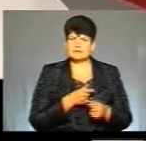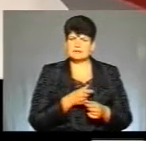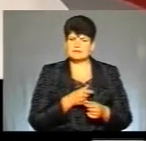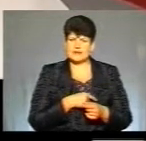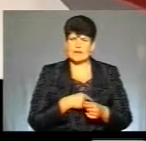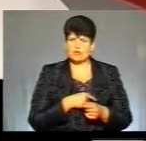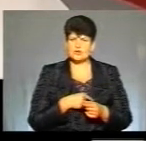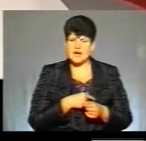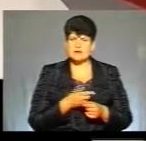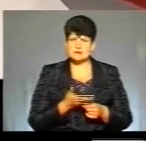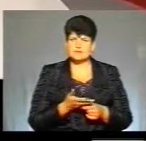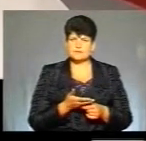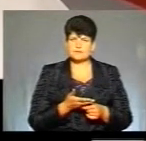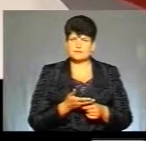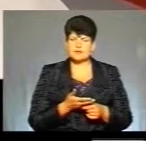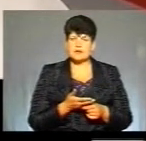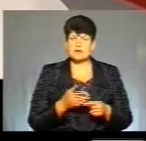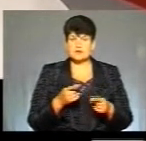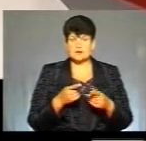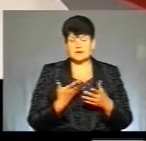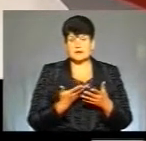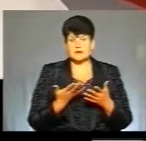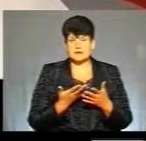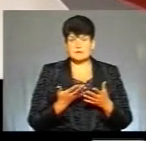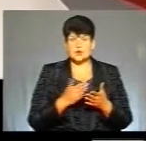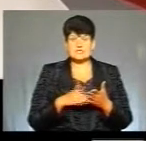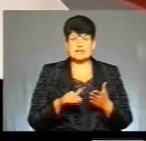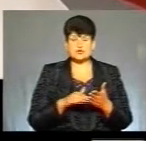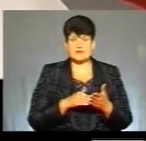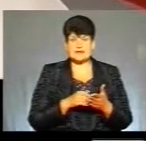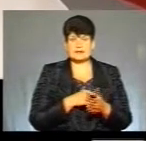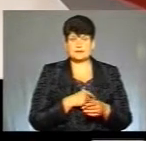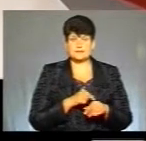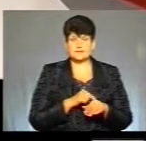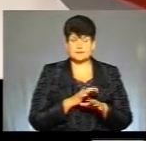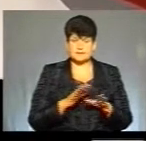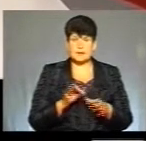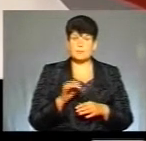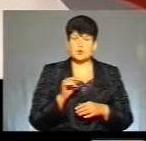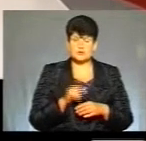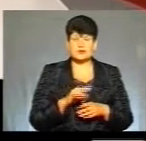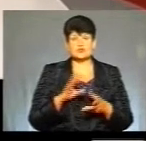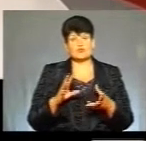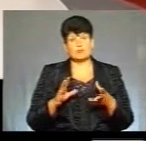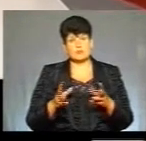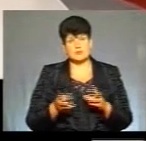цього законопроекту, який згодом стане законом, про скасування депутатської недоторканності, про те, що, в принципі,